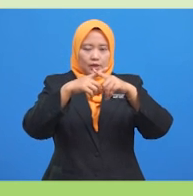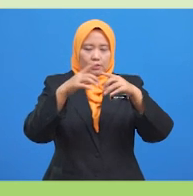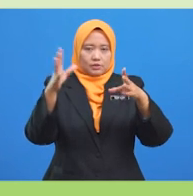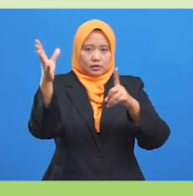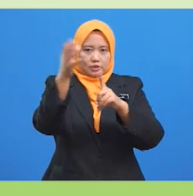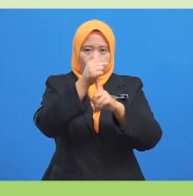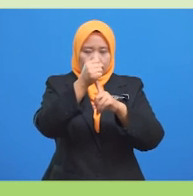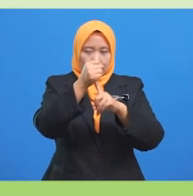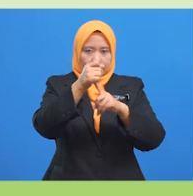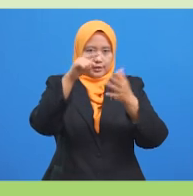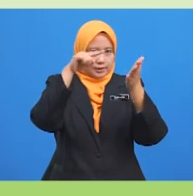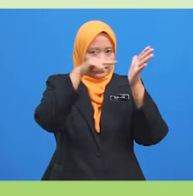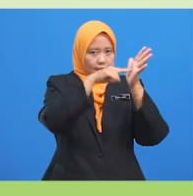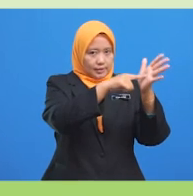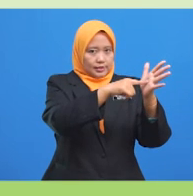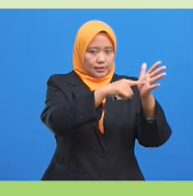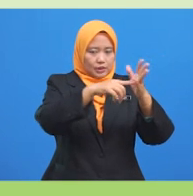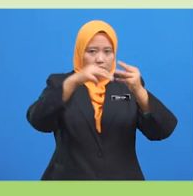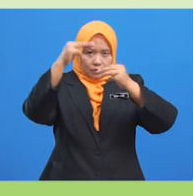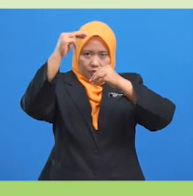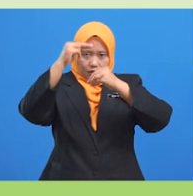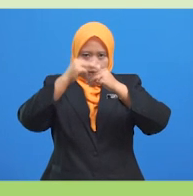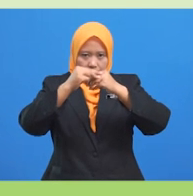antara output ke-6 dan ke-7 unit.